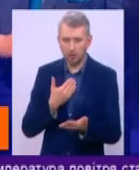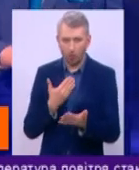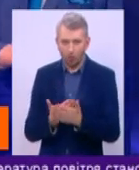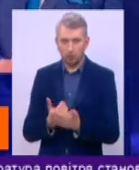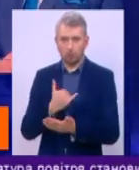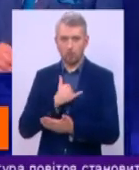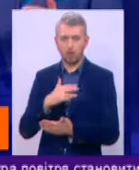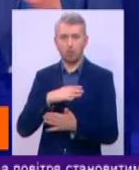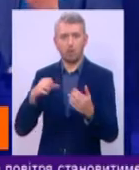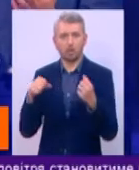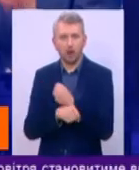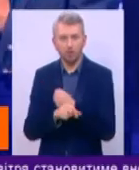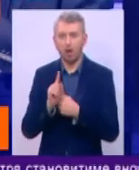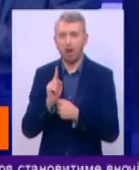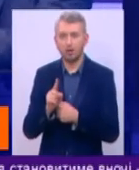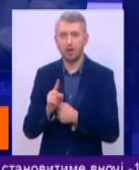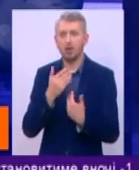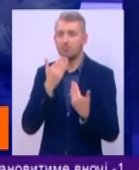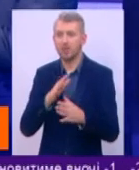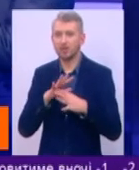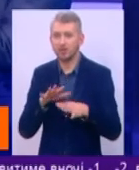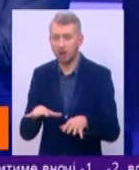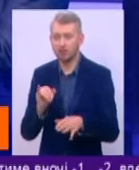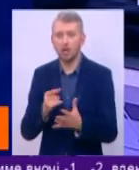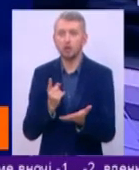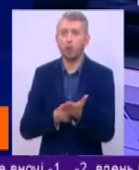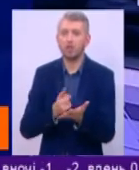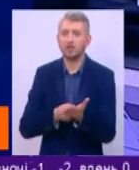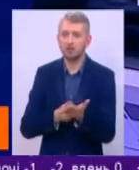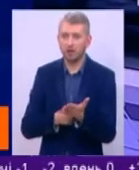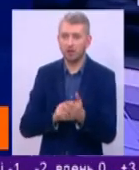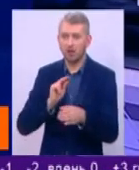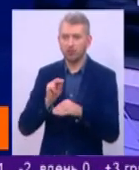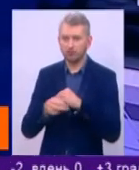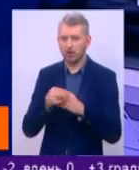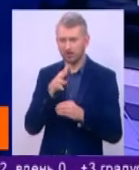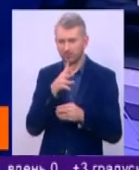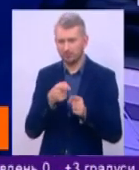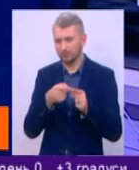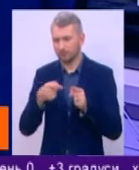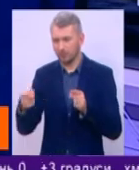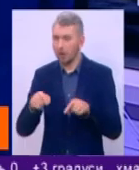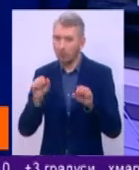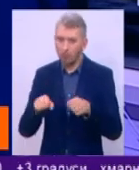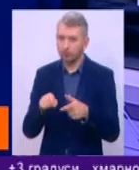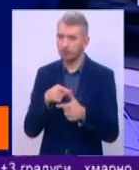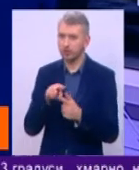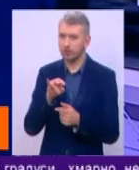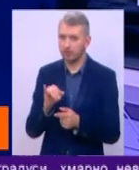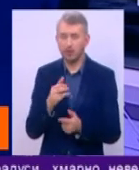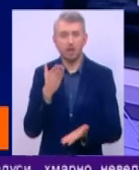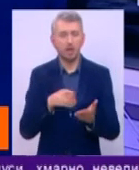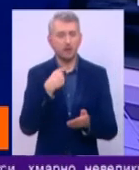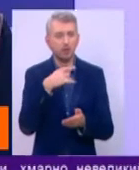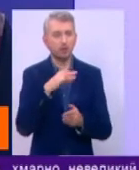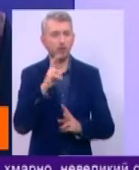в мене була травма, але не звертався, і довести через певний період часу, можливо чи ні? Если речь